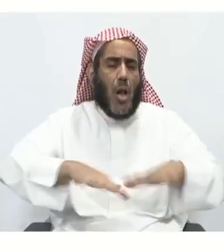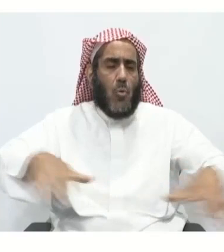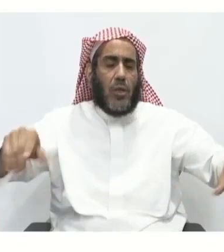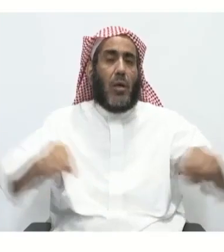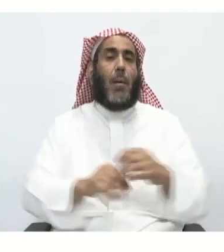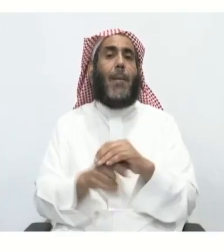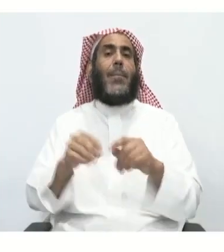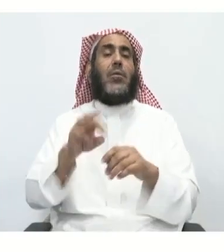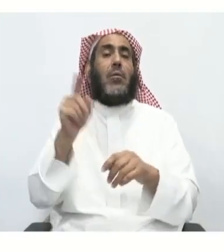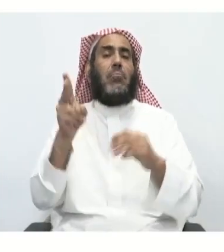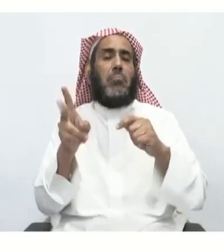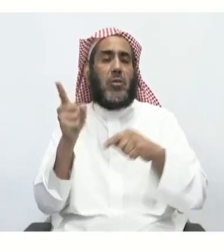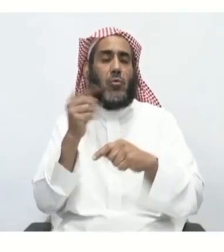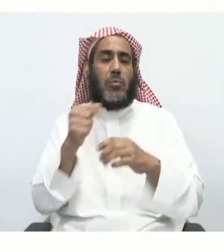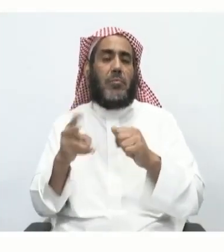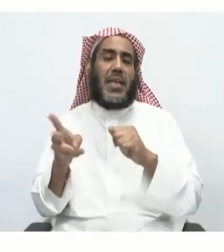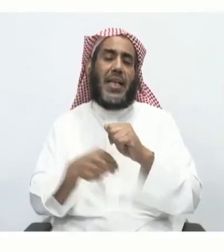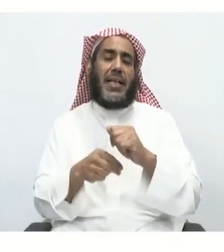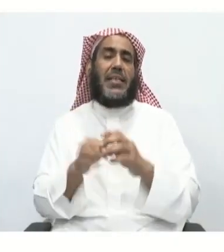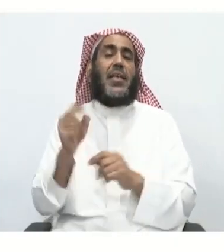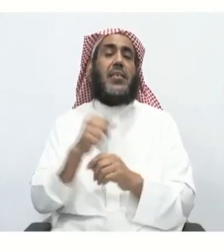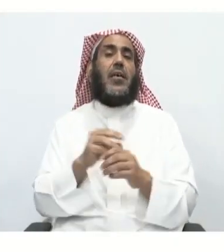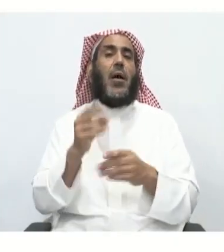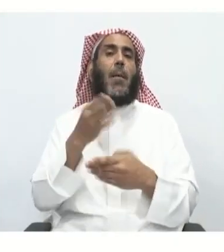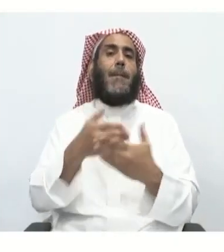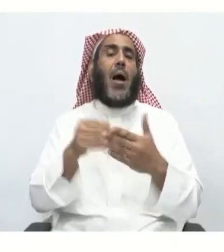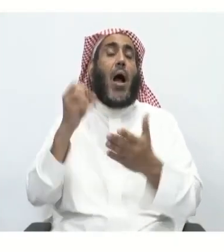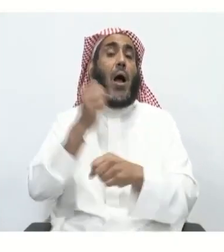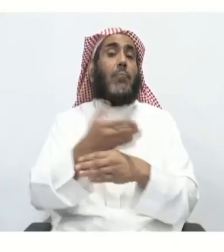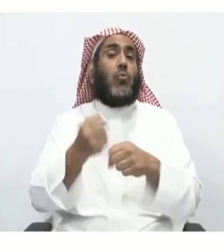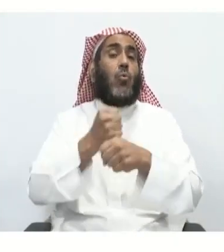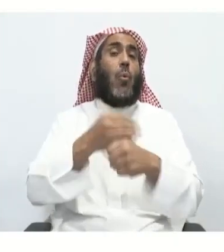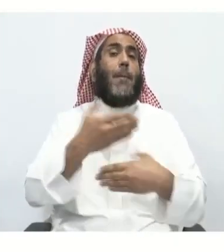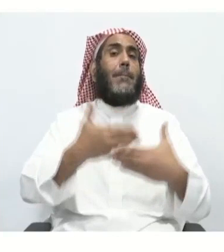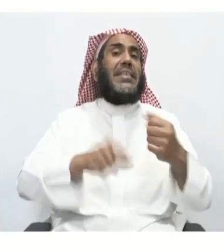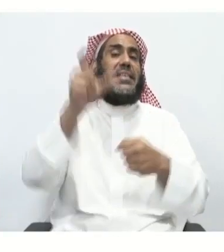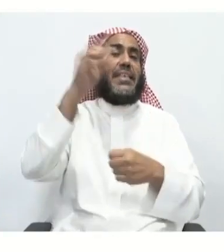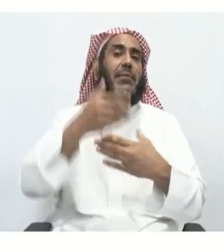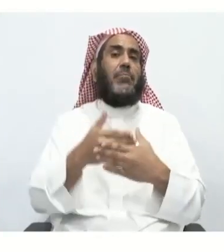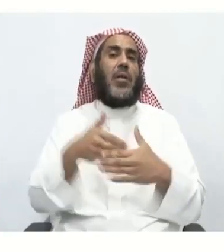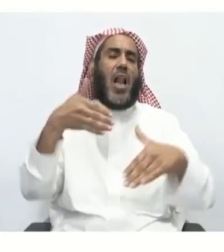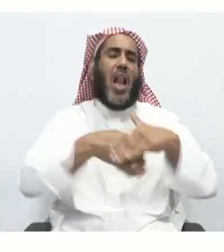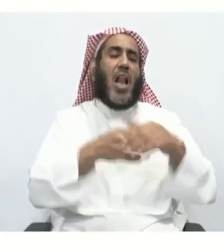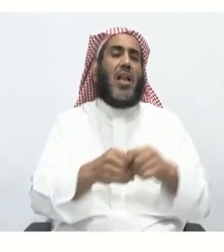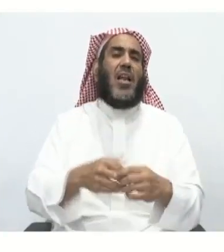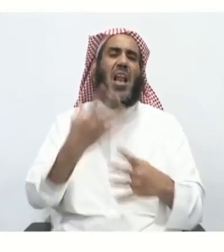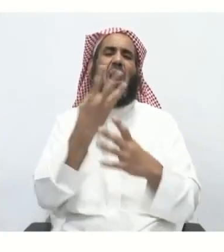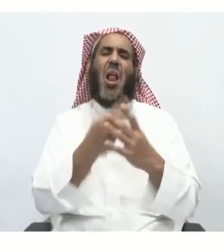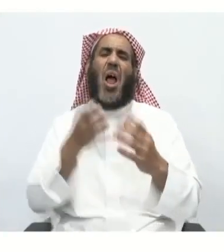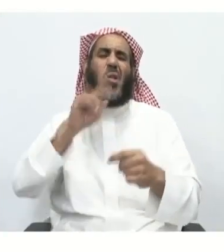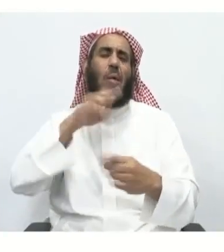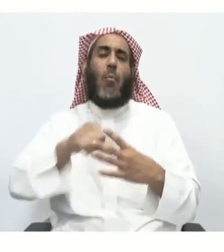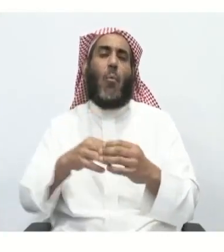منصوب على نصب الكسره انجمع السالم منشا هنا اقمت منشا للايتام لان هنا ختم